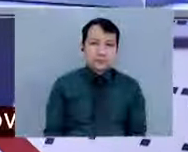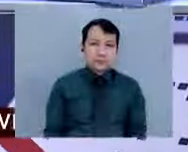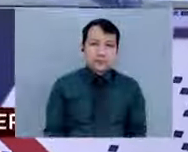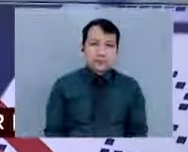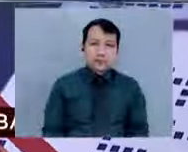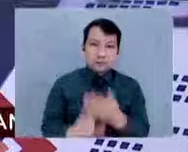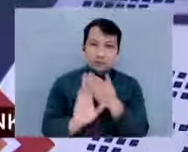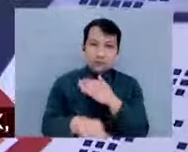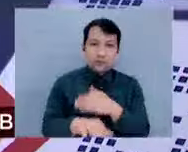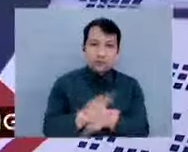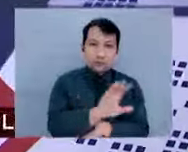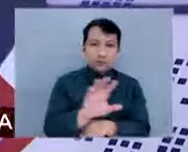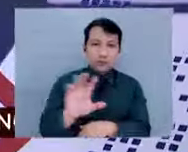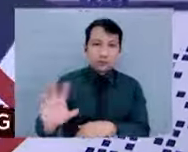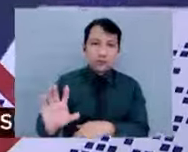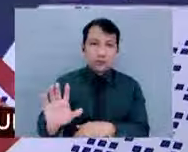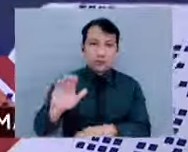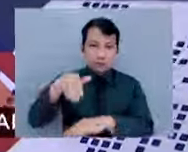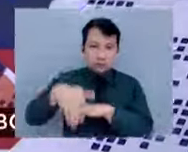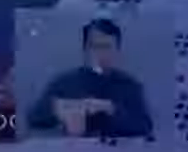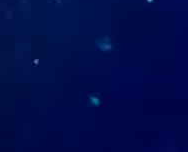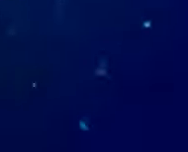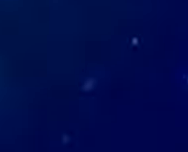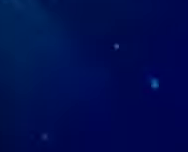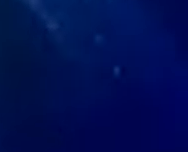Tuloy-tuloy ang balitaan dito sa Frontline Tonight.